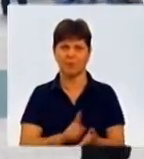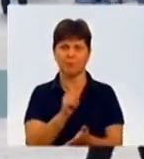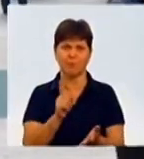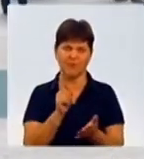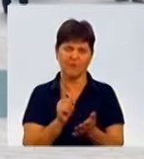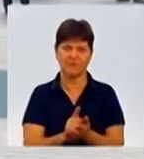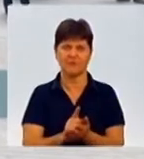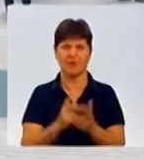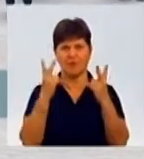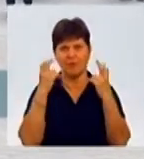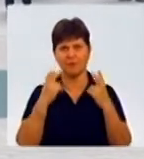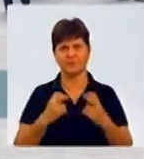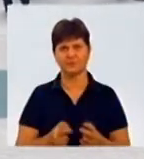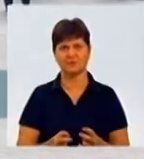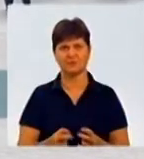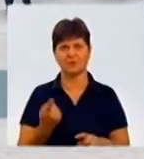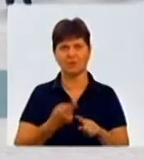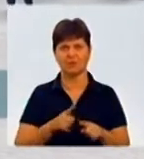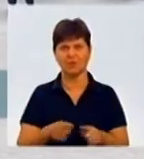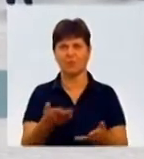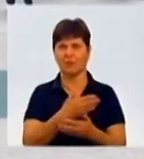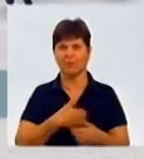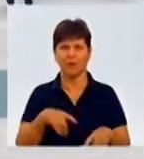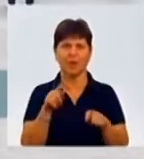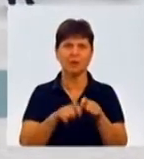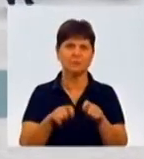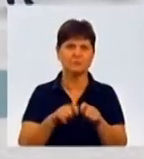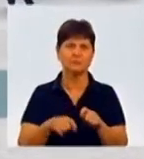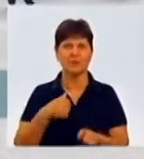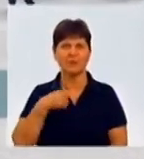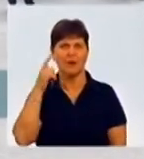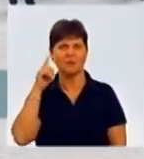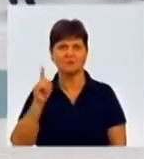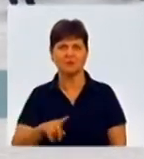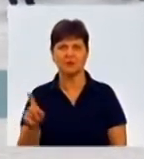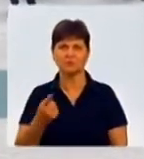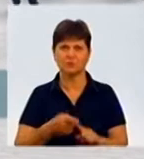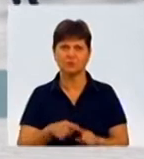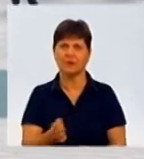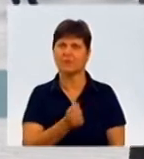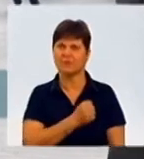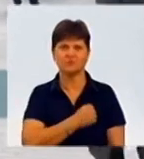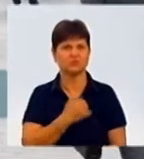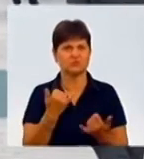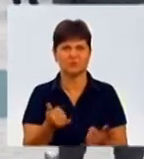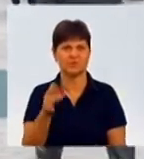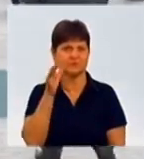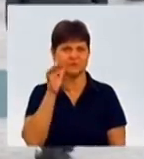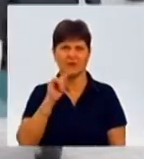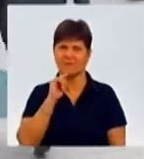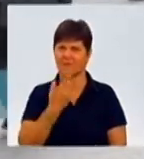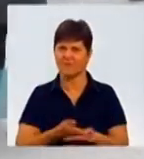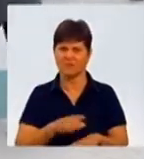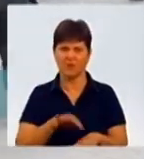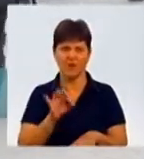проходити обстеження. Тому ми це контролюємо, і я знаю, що це, на жаль, в наш час дуже важка хвороба, але